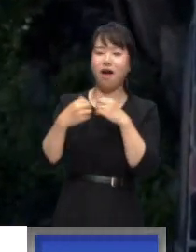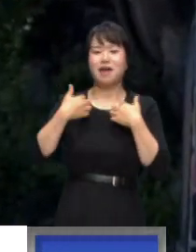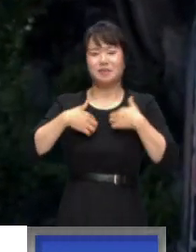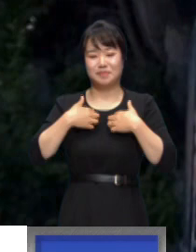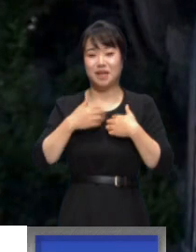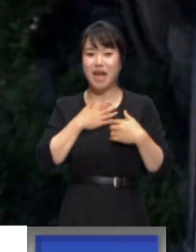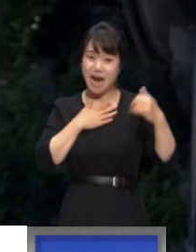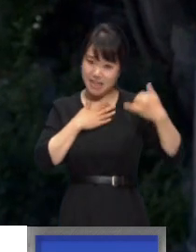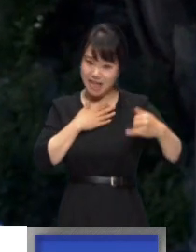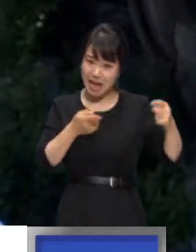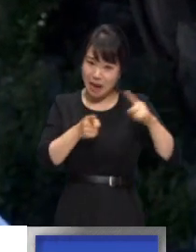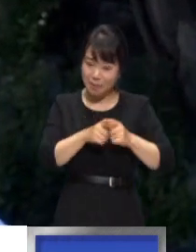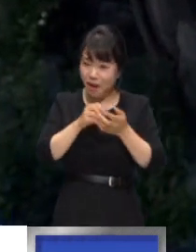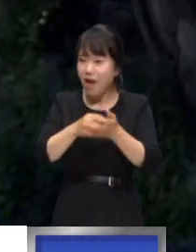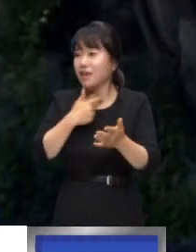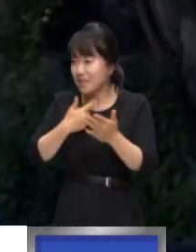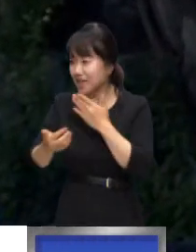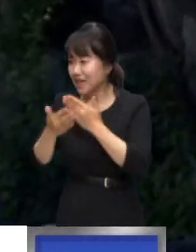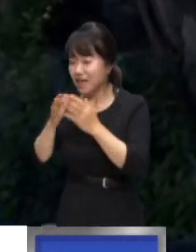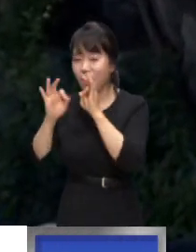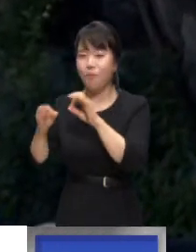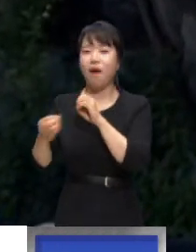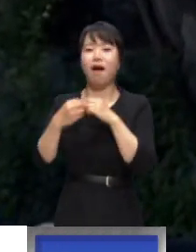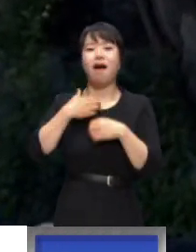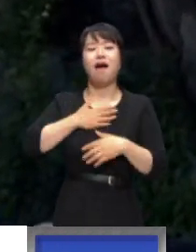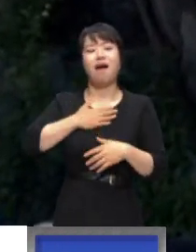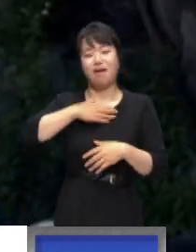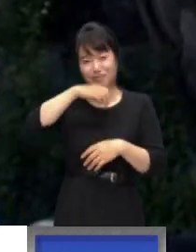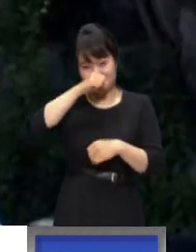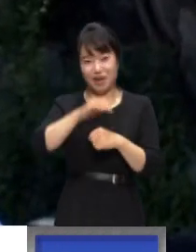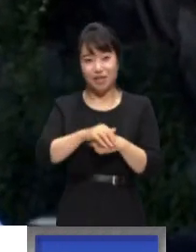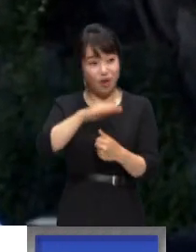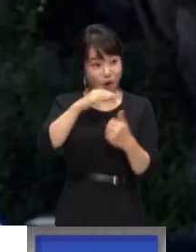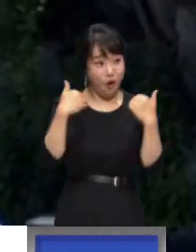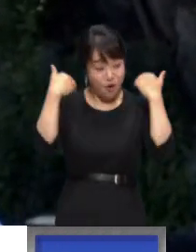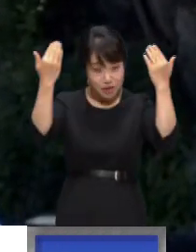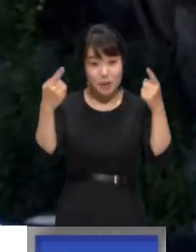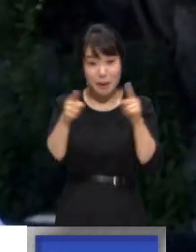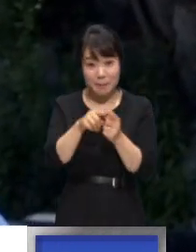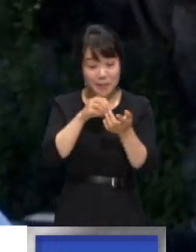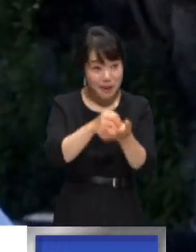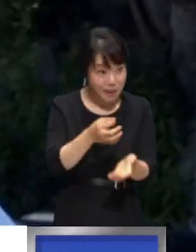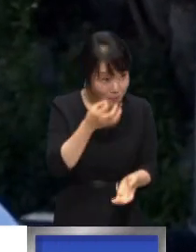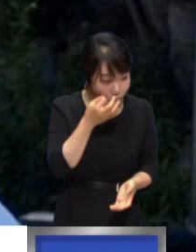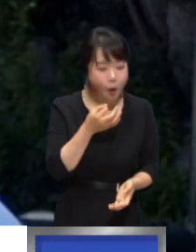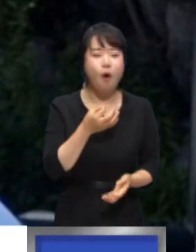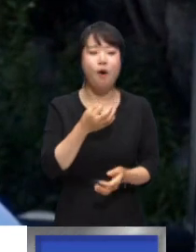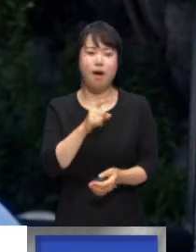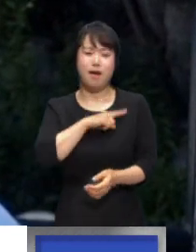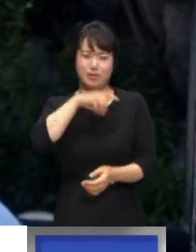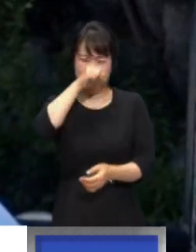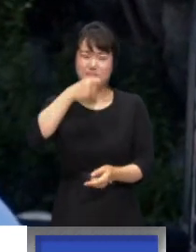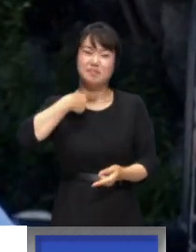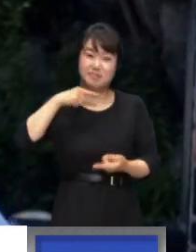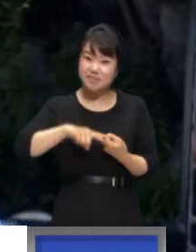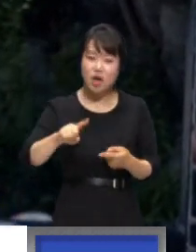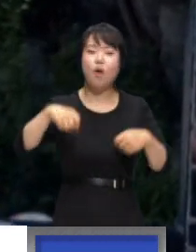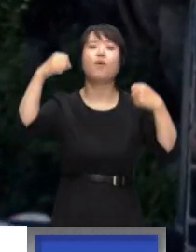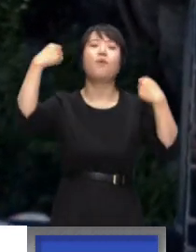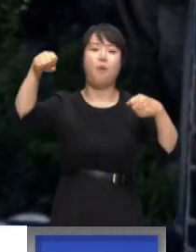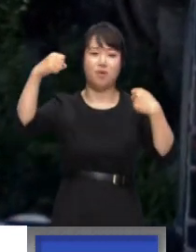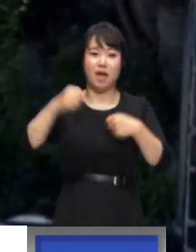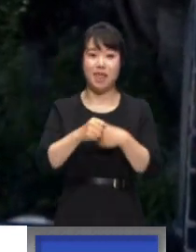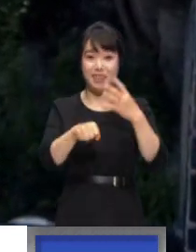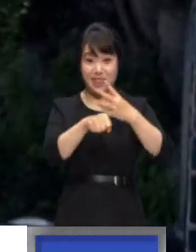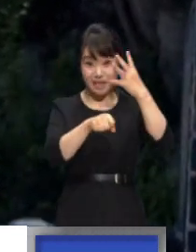아이들이 체험할 수 있는 공간들도 있고 어른들이 체험할 수 있는 공간도 있는데 저는 제일 좋았던 건 이제 공연.